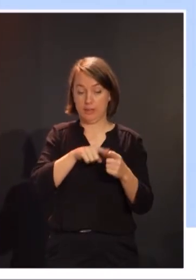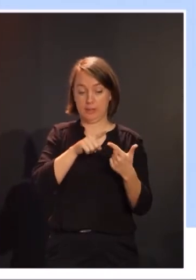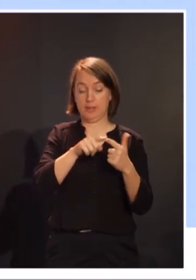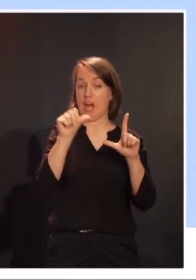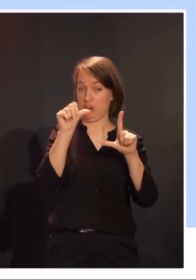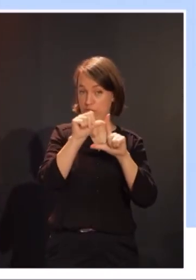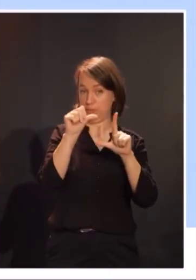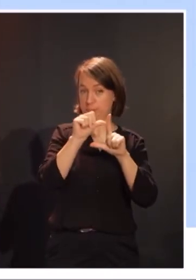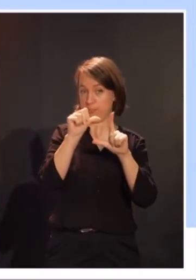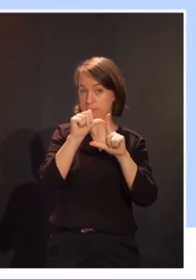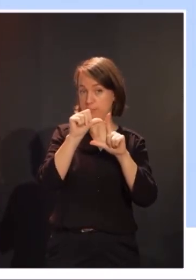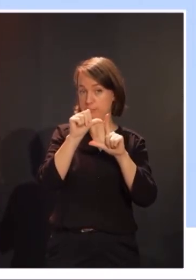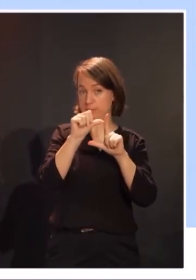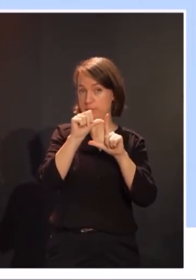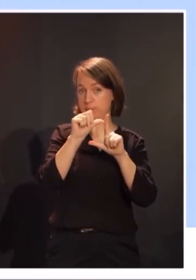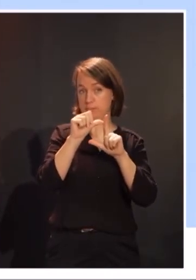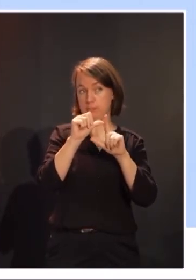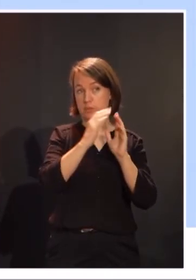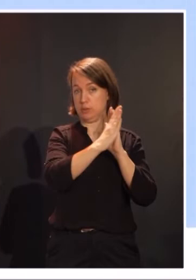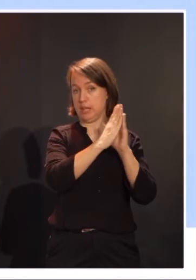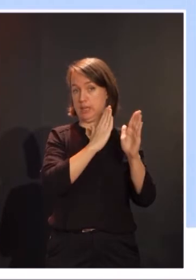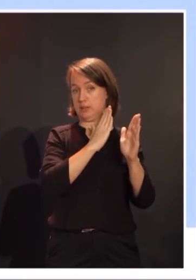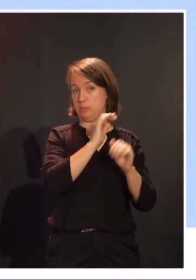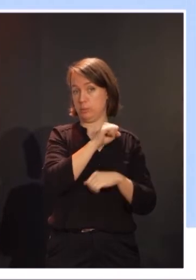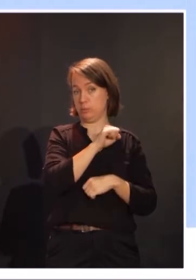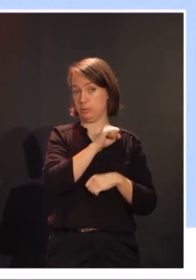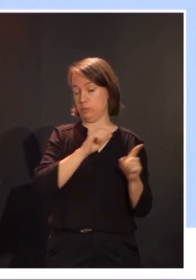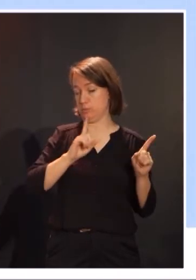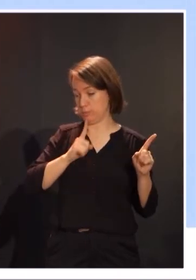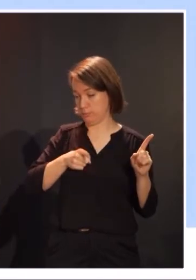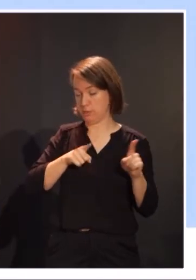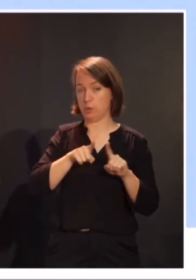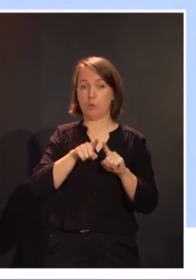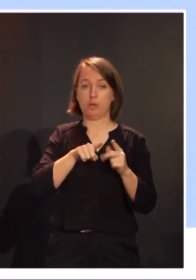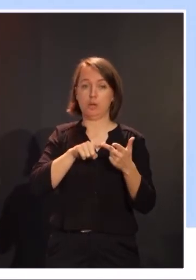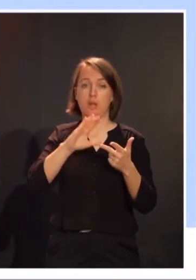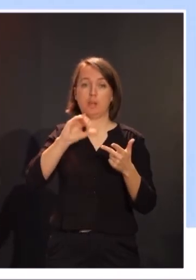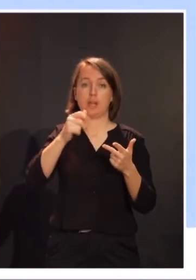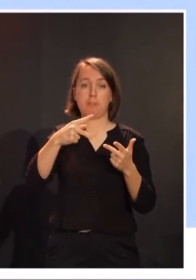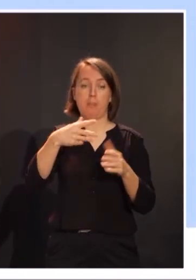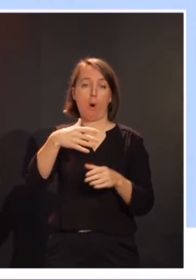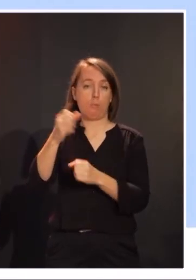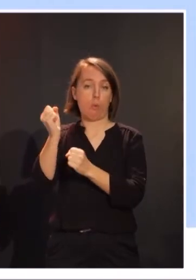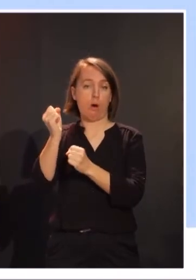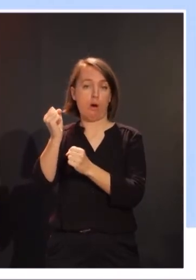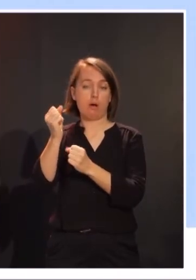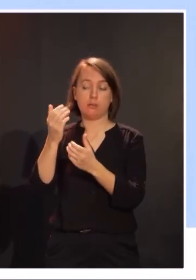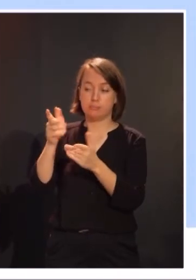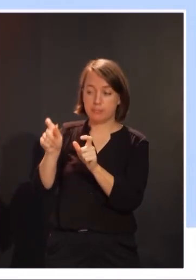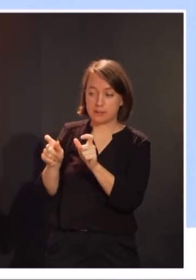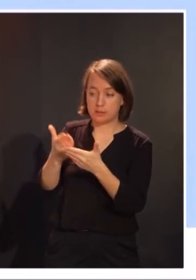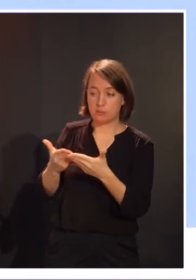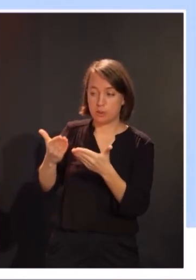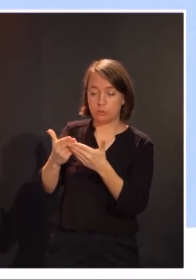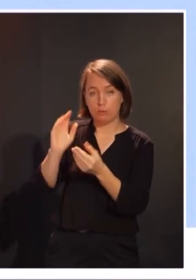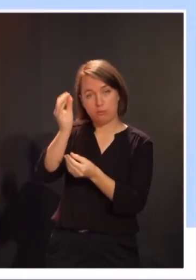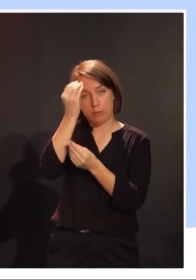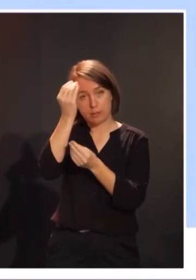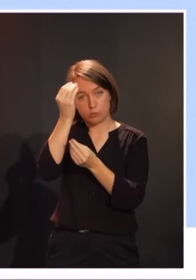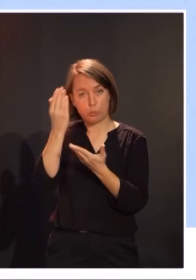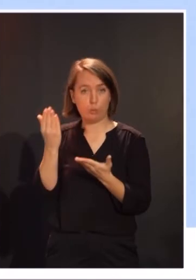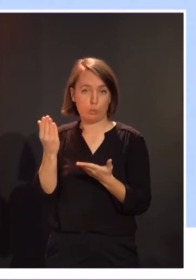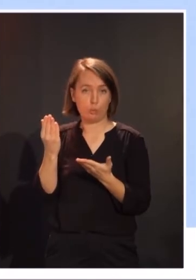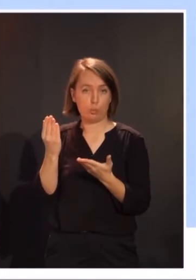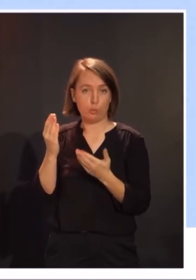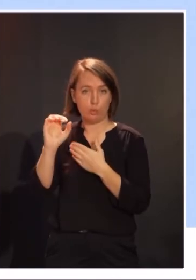direct peut être prescripteur, et puis les Cap Emploi, hein, pour les personnes qui sont en situation de formation, stagiaires